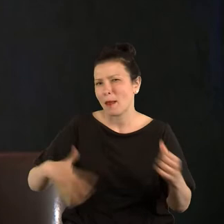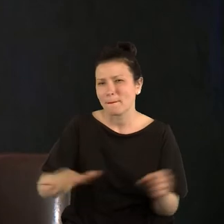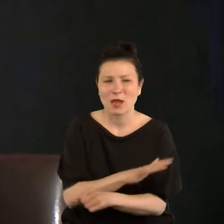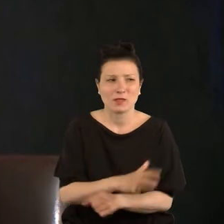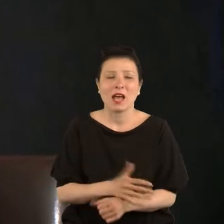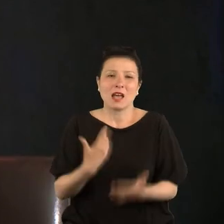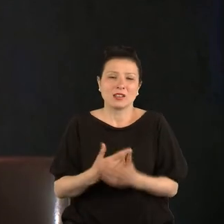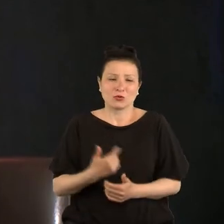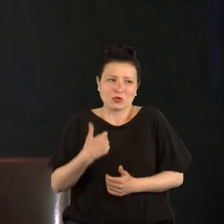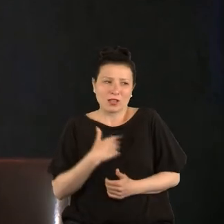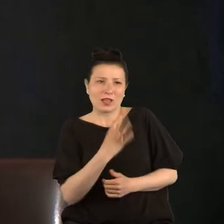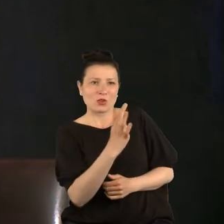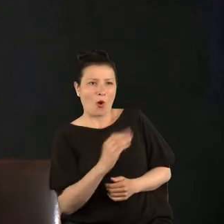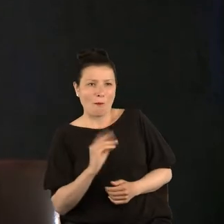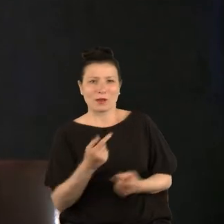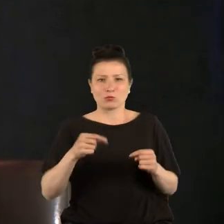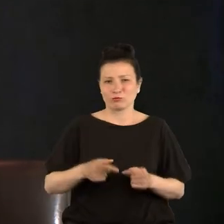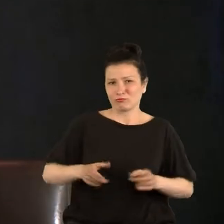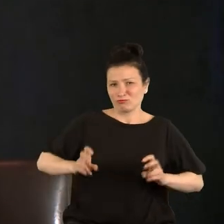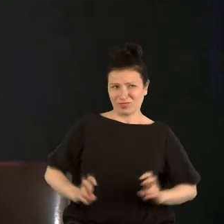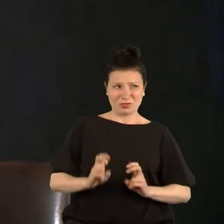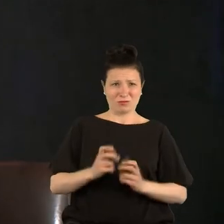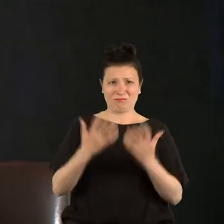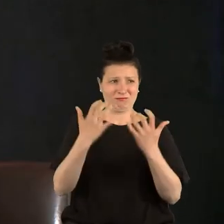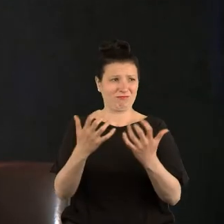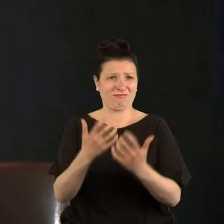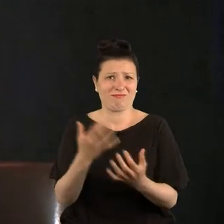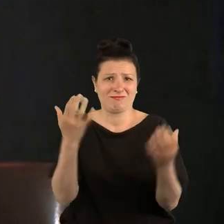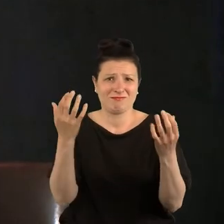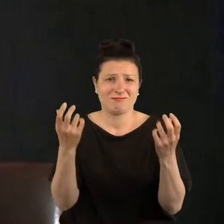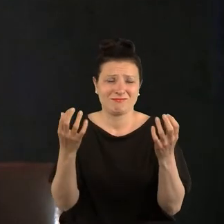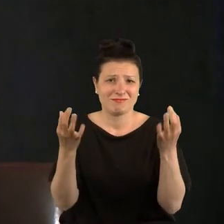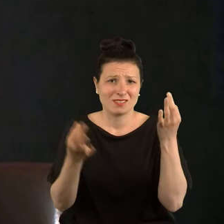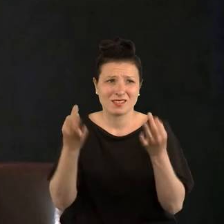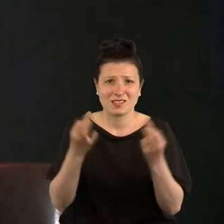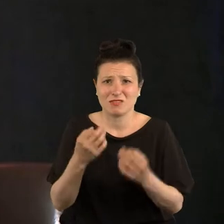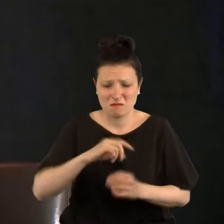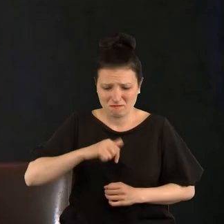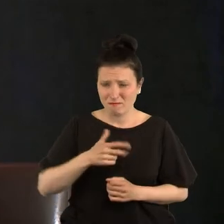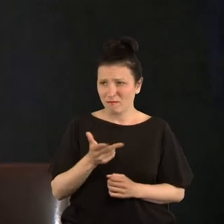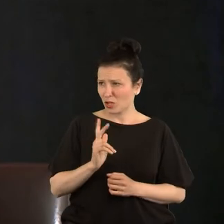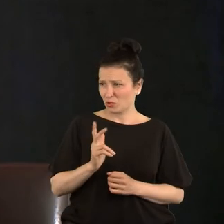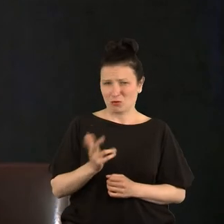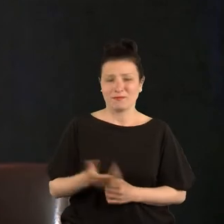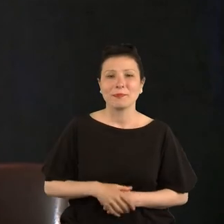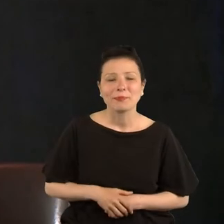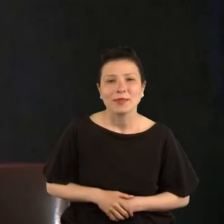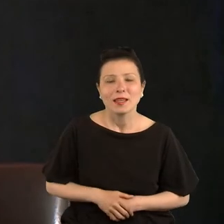sala wcale aż tak bardzo nie wie w ogóle, kto to jest ta Kaśka Rogowiec i Tomek Hamerlak. Sport